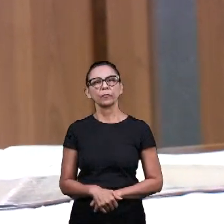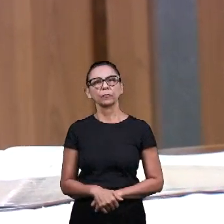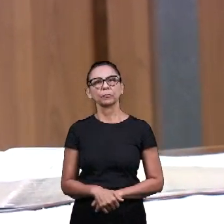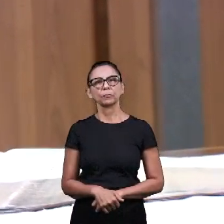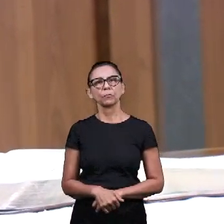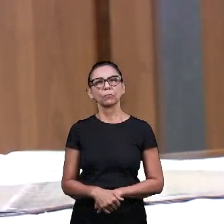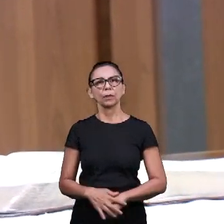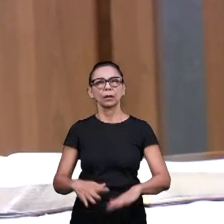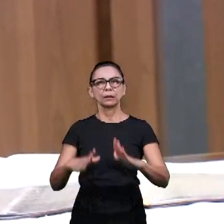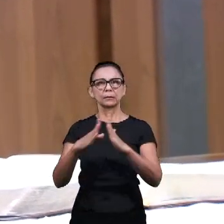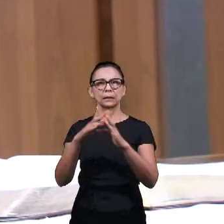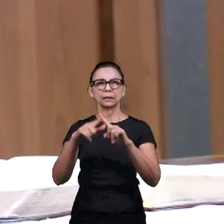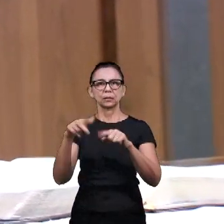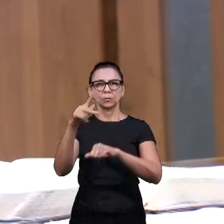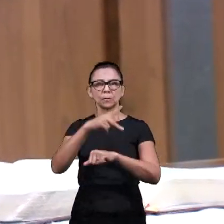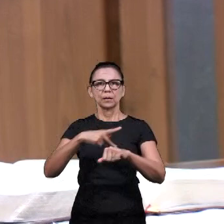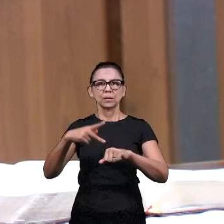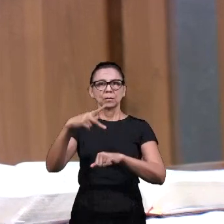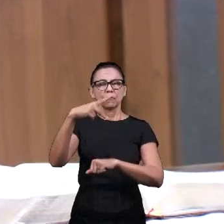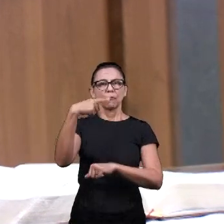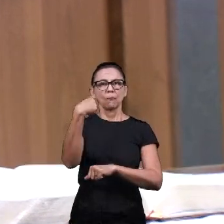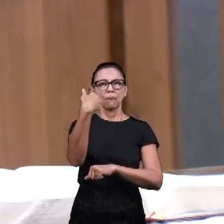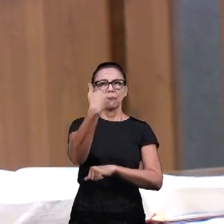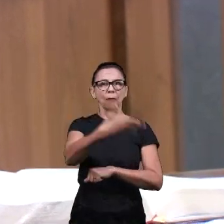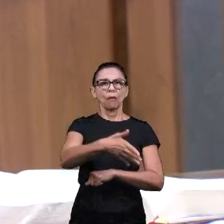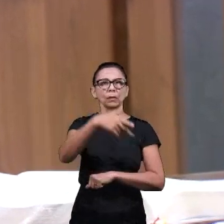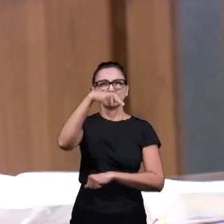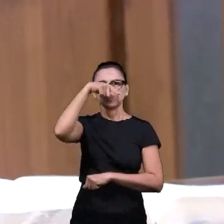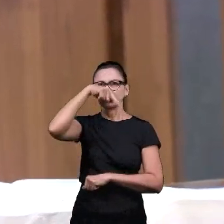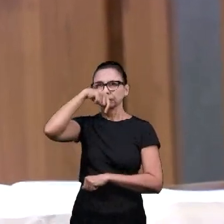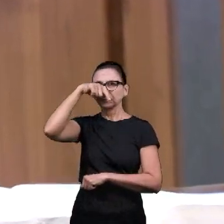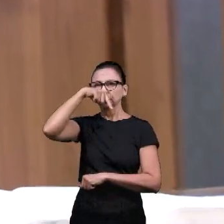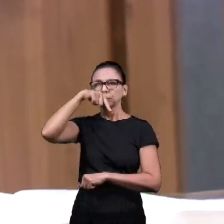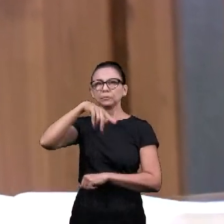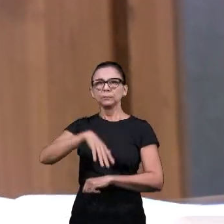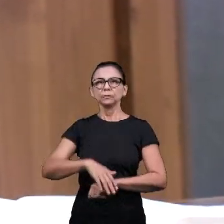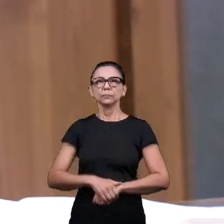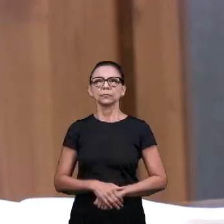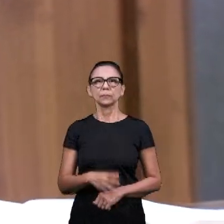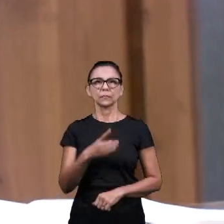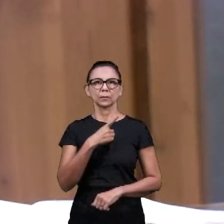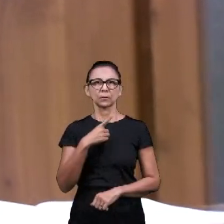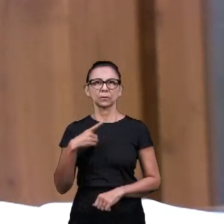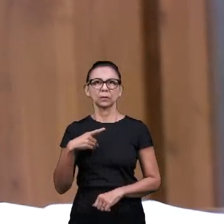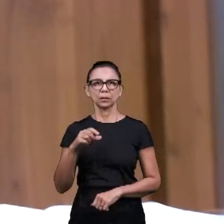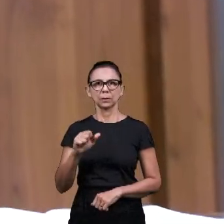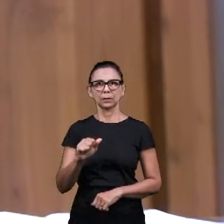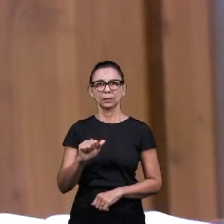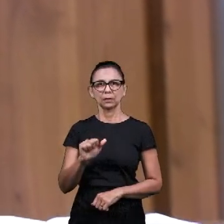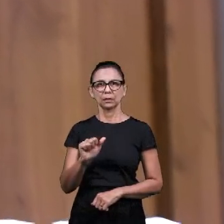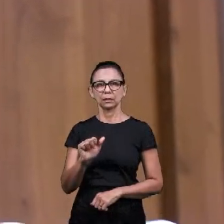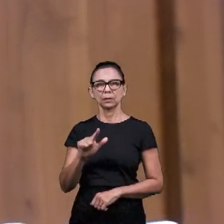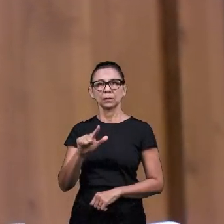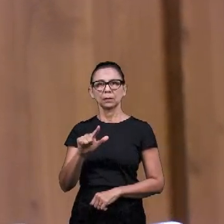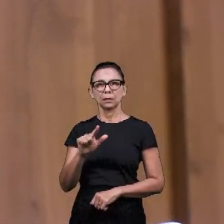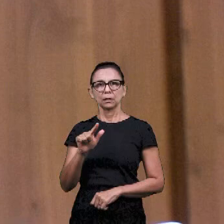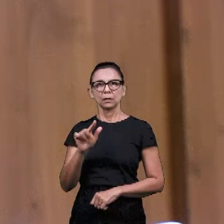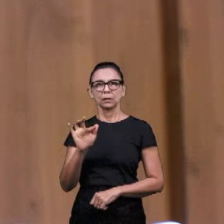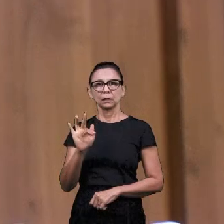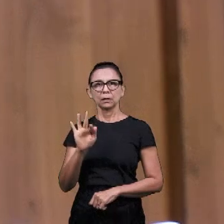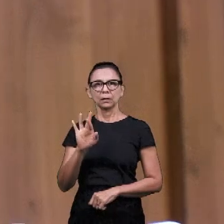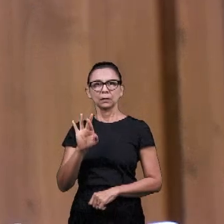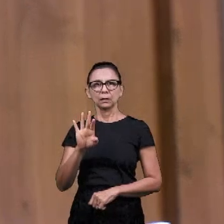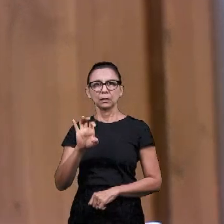au Pérou. Et là, notre frère, le diacre Ofredo, va donner la première réponse. Il vient du groupe